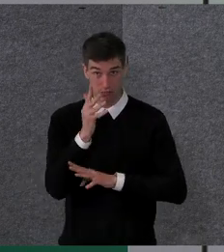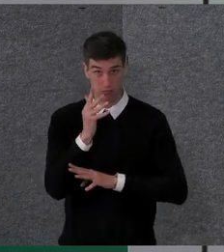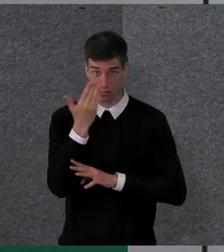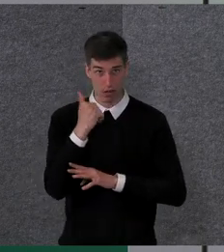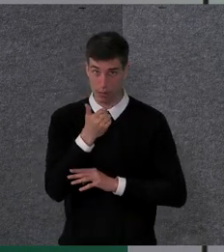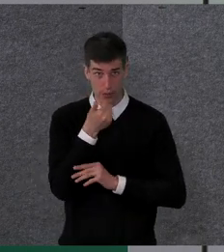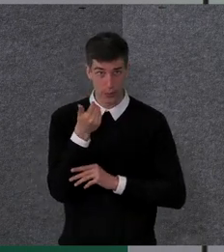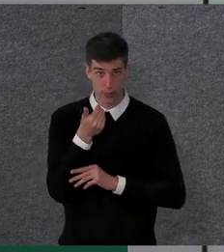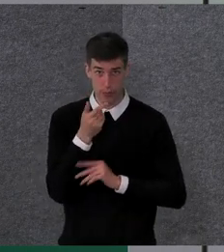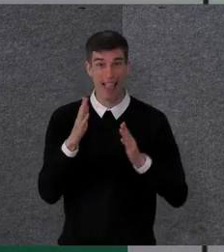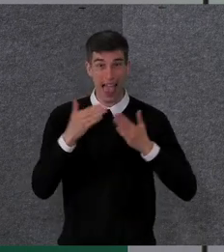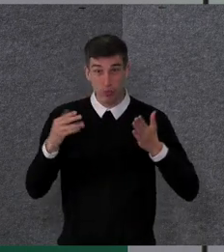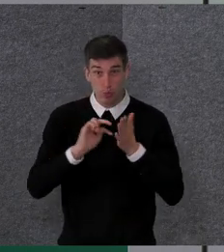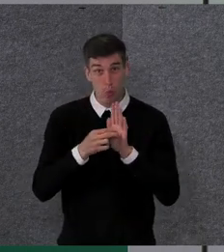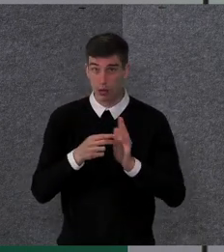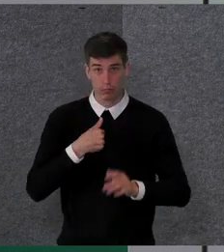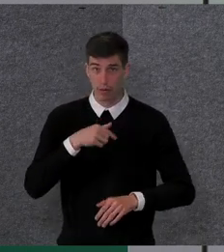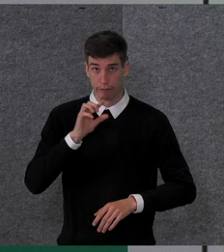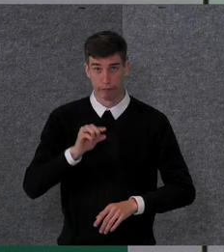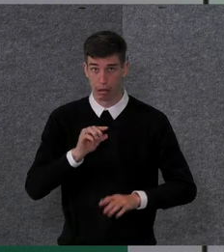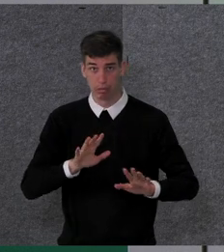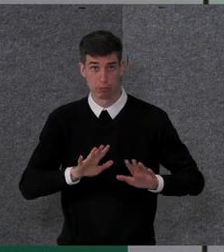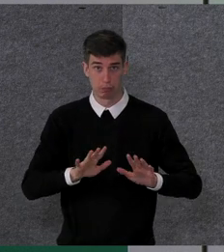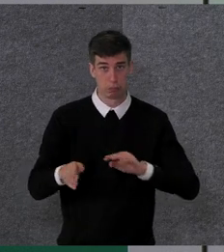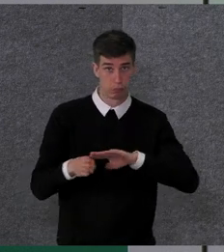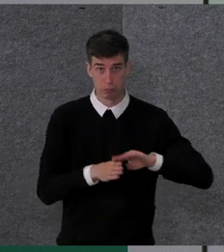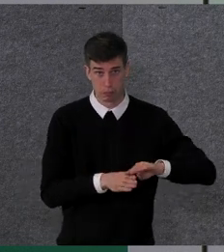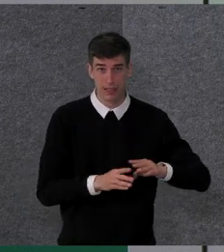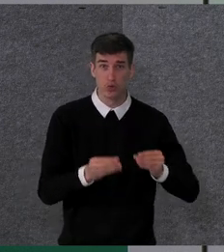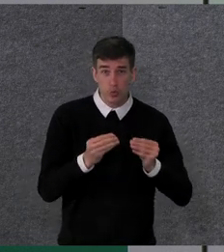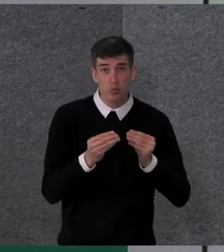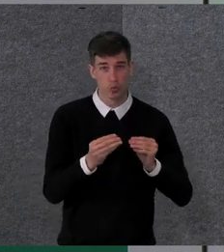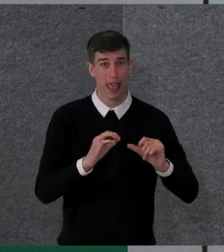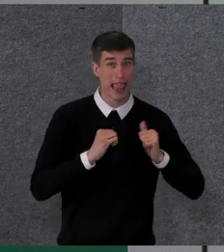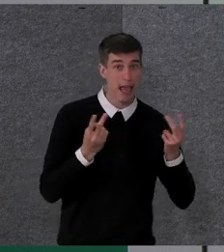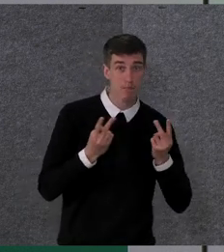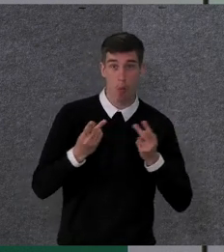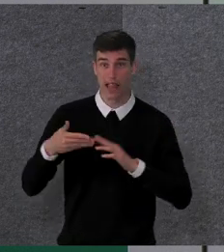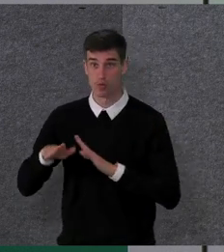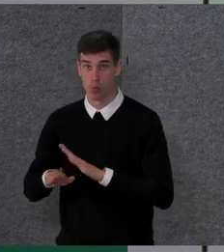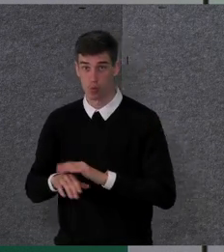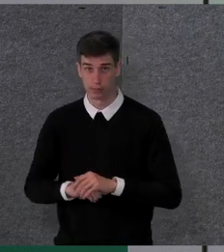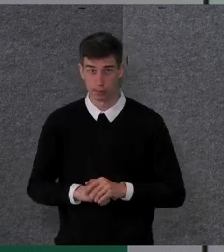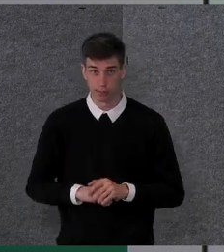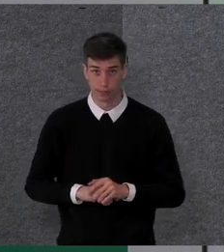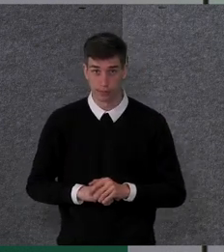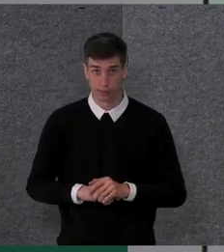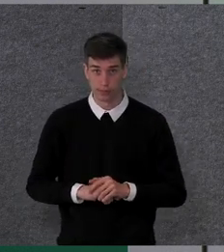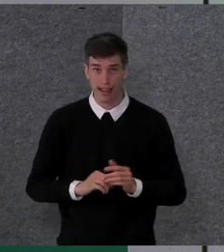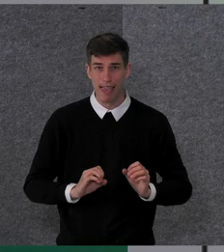Erst recht nicht Außenpolitikerin. Es geht schnell um Leben und Tod. Es gibt unzählige